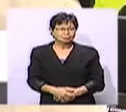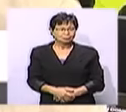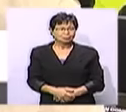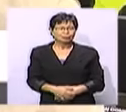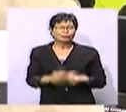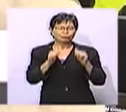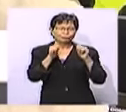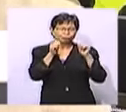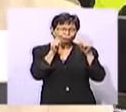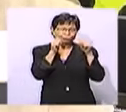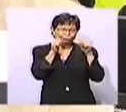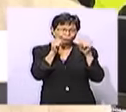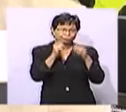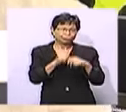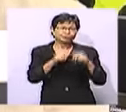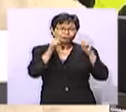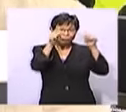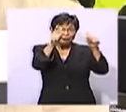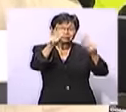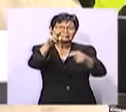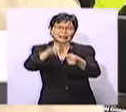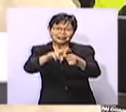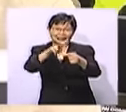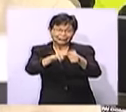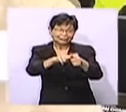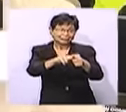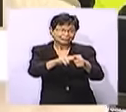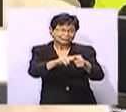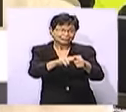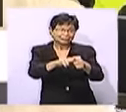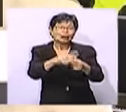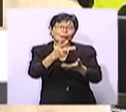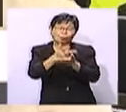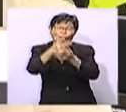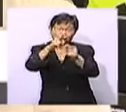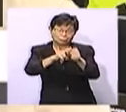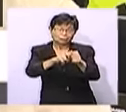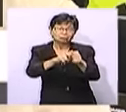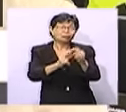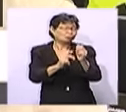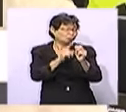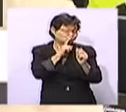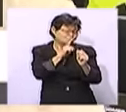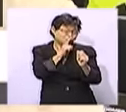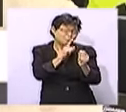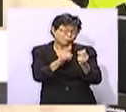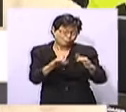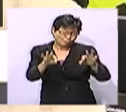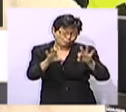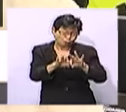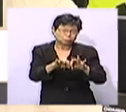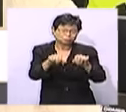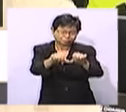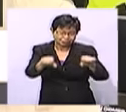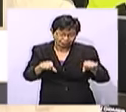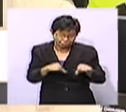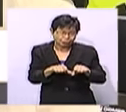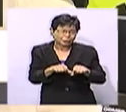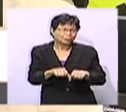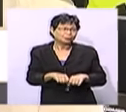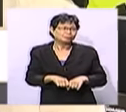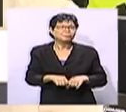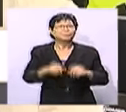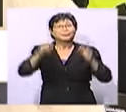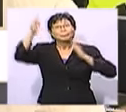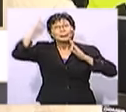First of all, Klang as such and Port Klang is a really important area. We see the expansion of the